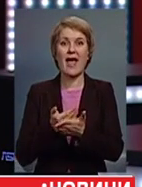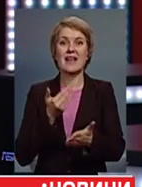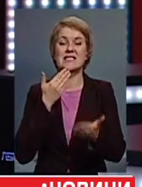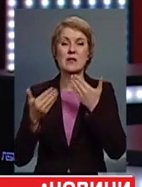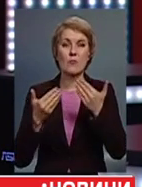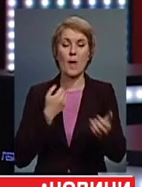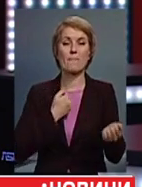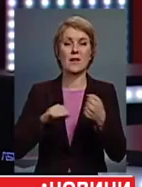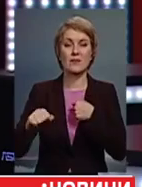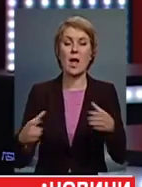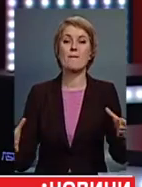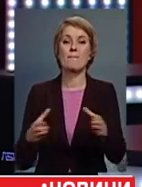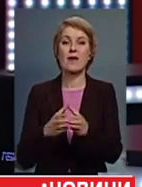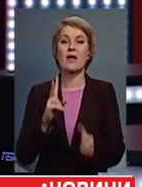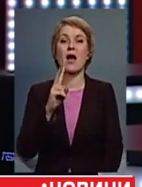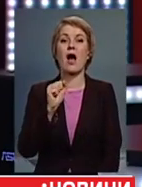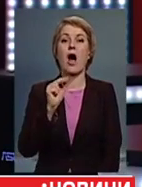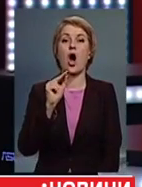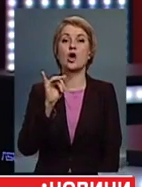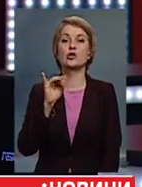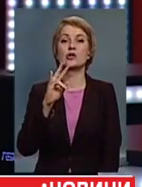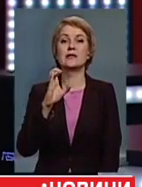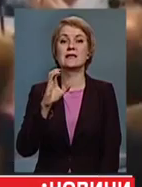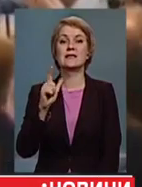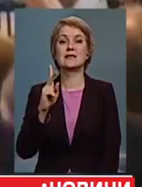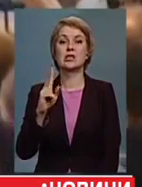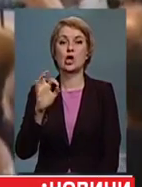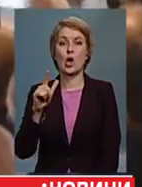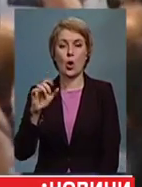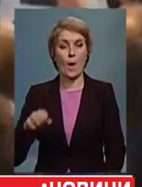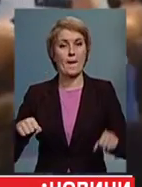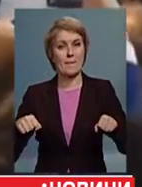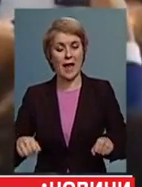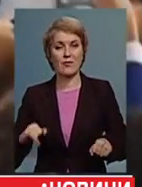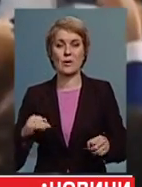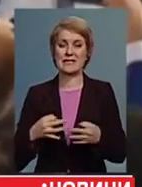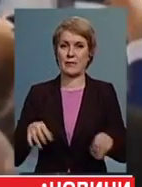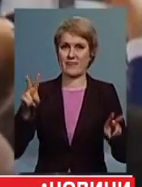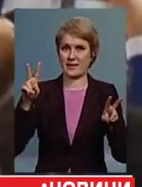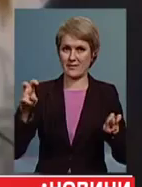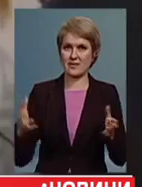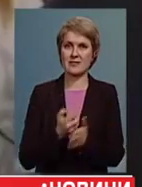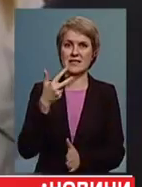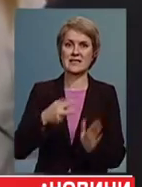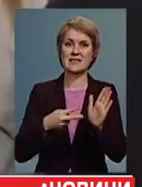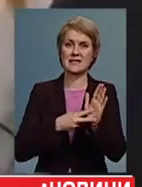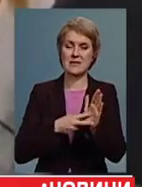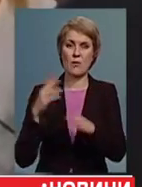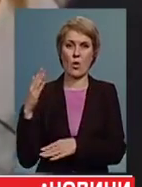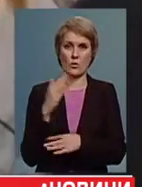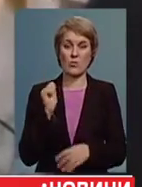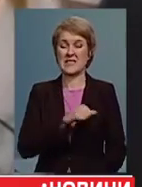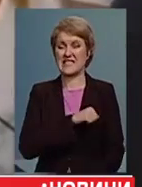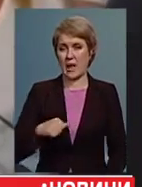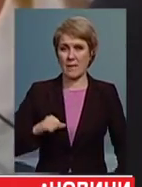Ярослава Качинського «Право і справедливість». Поліцила здобула 37% голосів виборців. Тепер вона може самостійно сформувати уряд, адже матиме